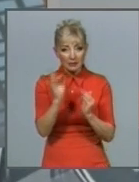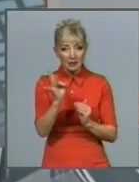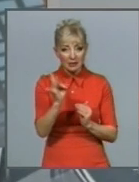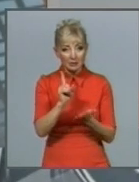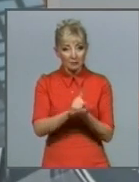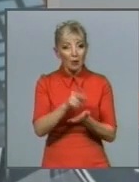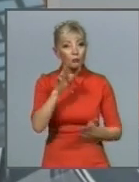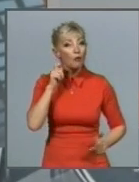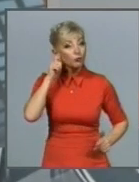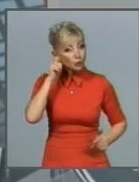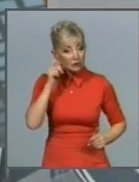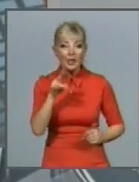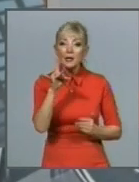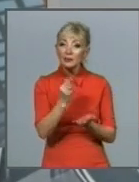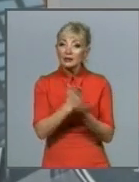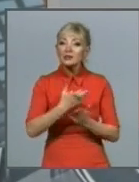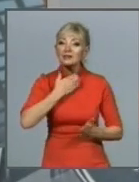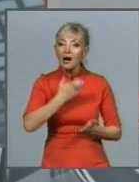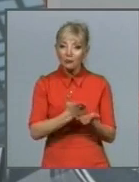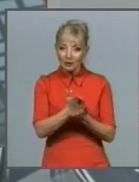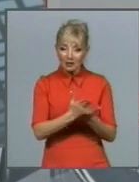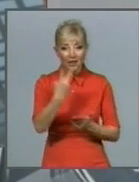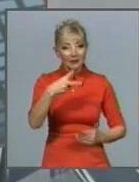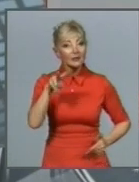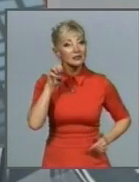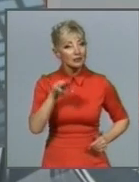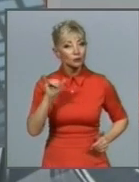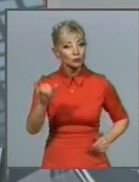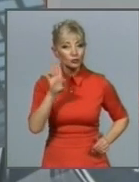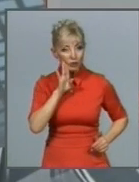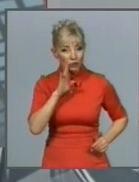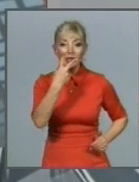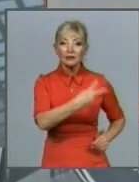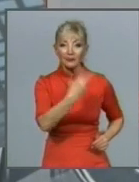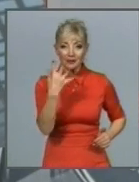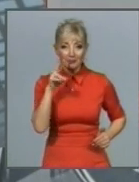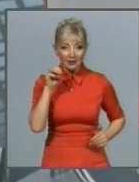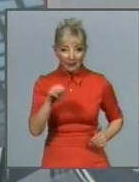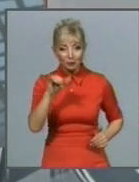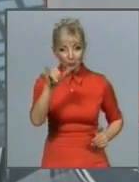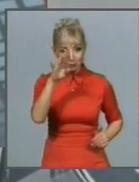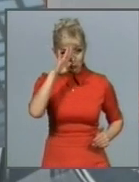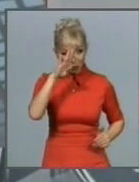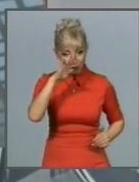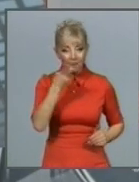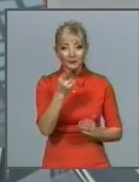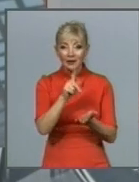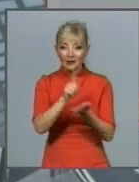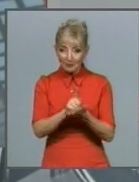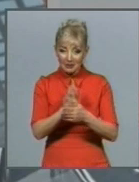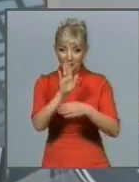за віком, за наявності страхового стажу 20 років у жінок, 25 років у чоловіків. Для пенсій, призначених